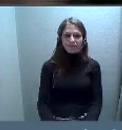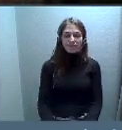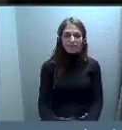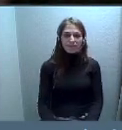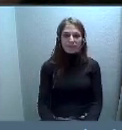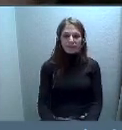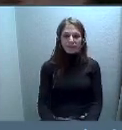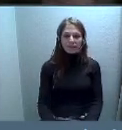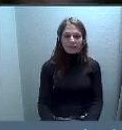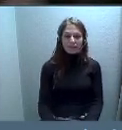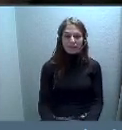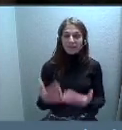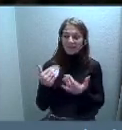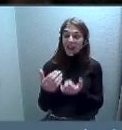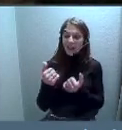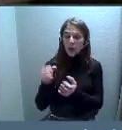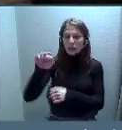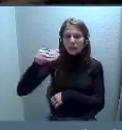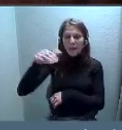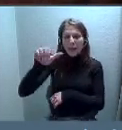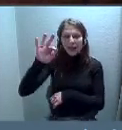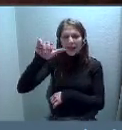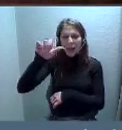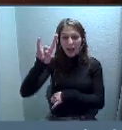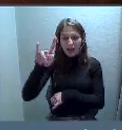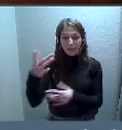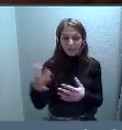on attend la SMATA, ils arrivent.